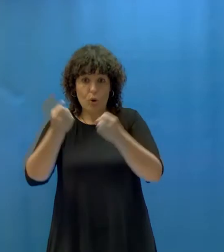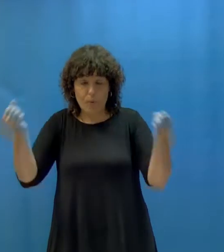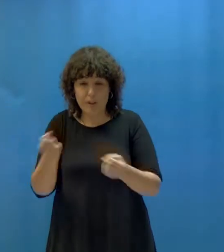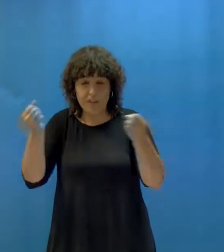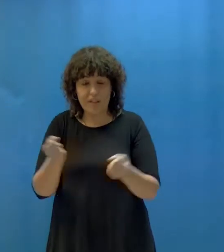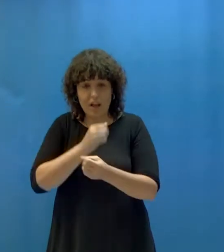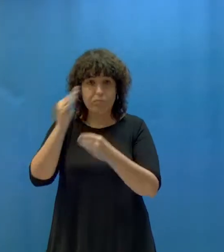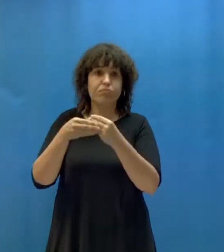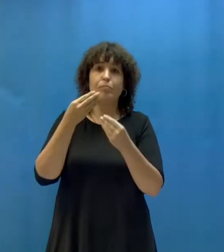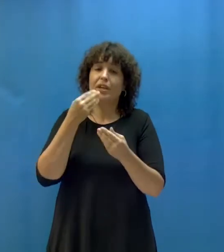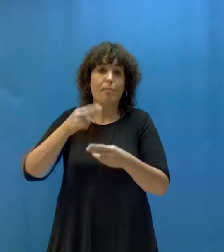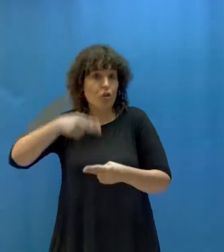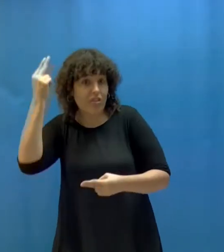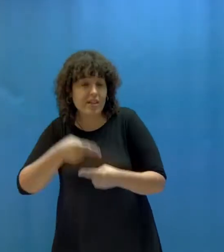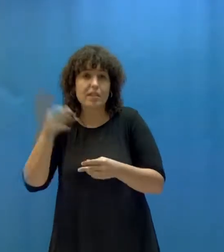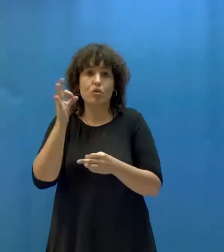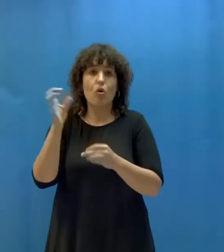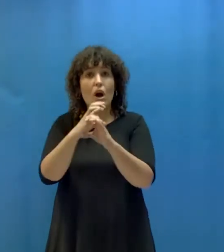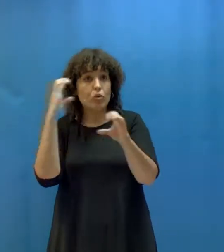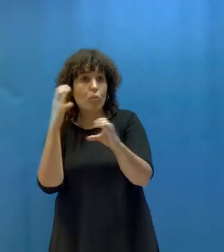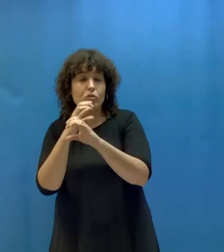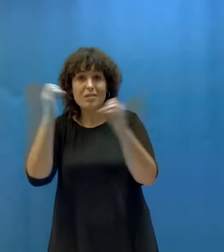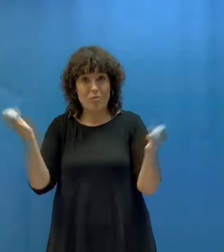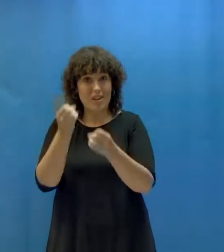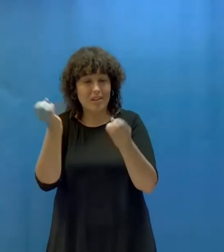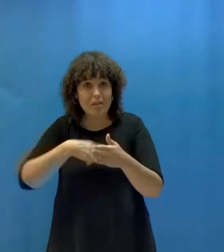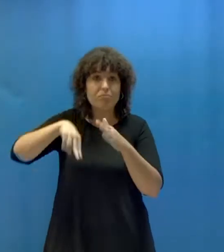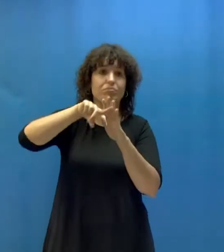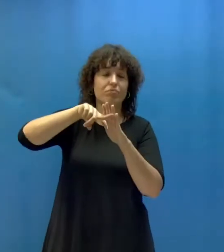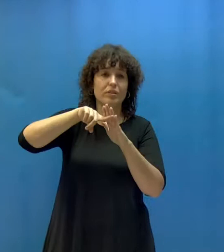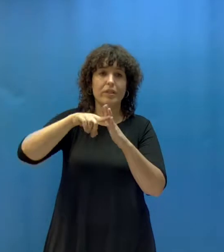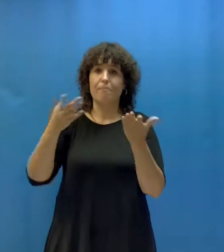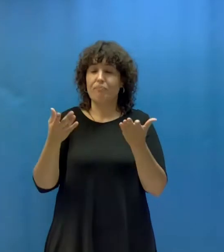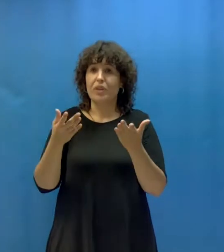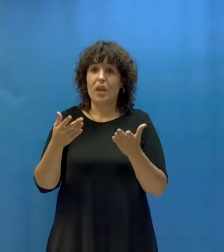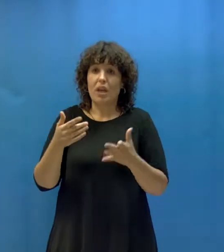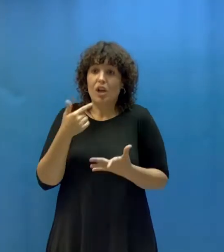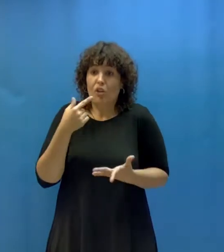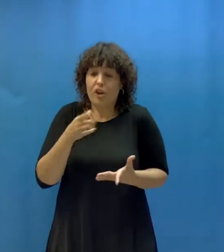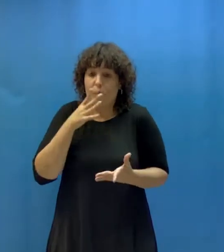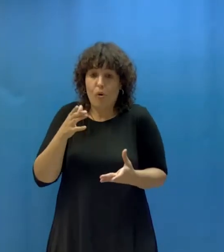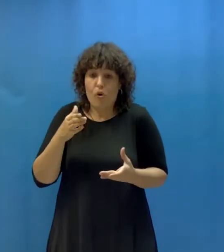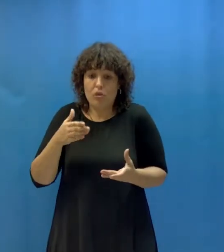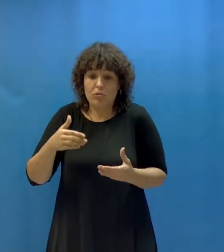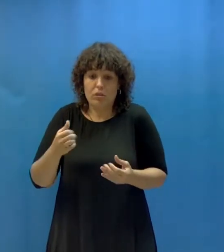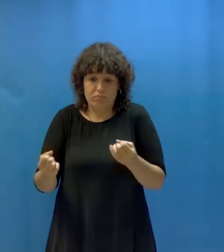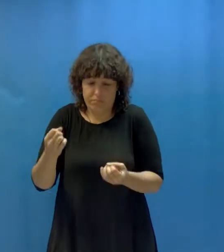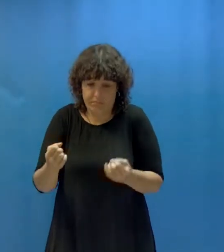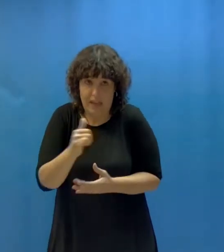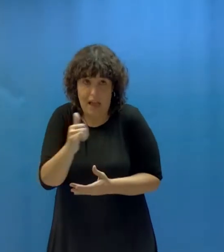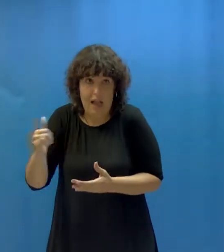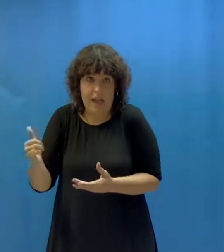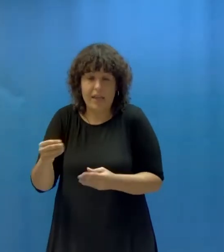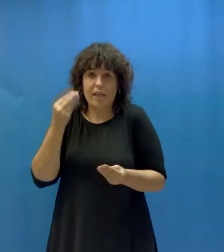etc. I ho diem sobretot per aquells tipus de publicitat que circulen per Castelló, i estic pensant en la llei d'igualtat, per allò de la